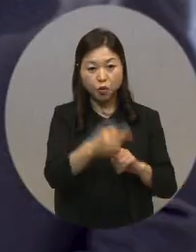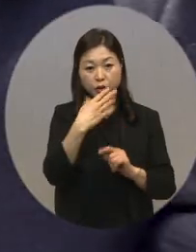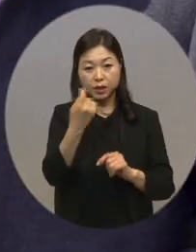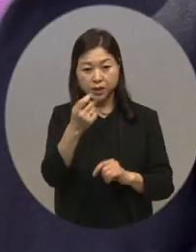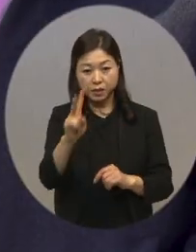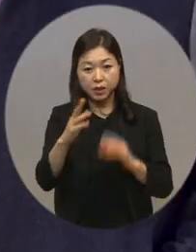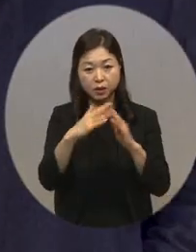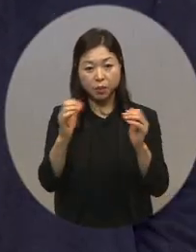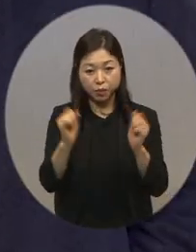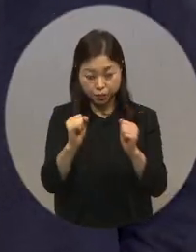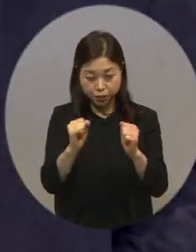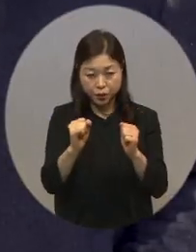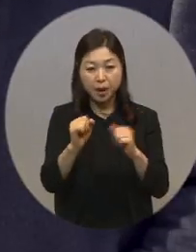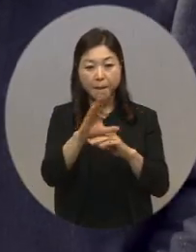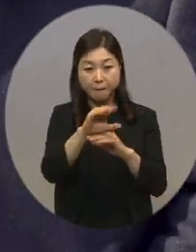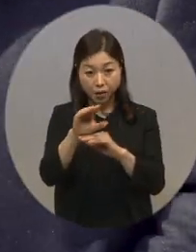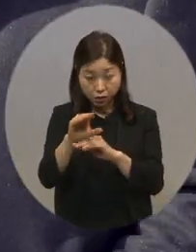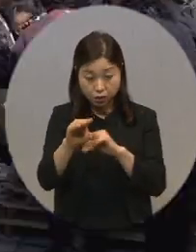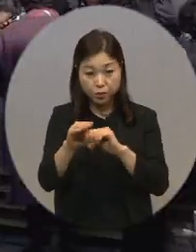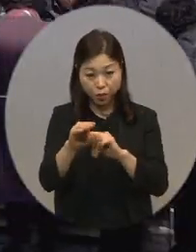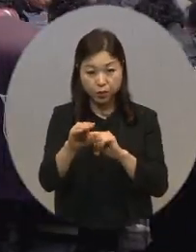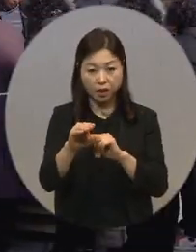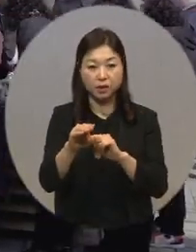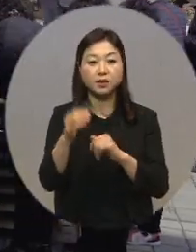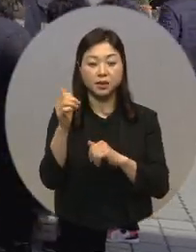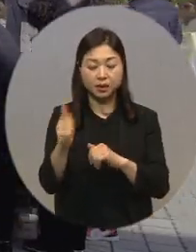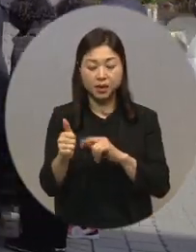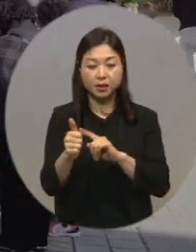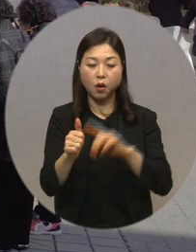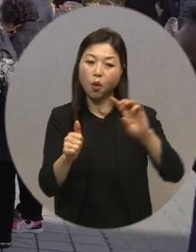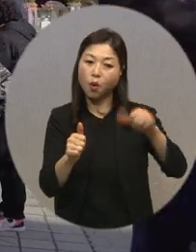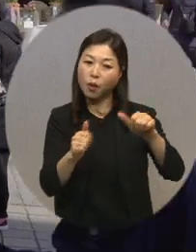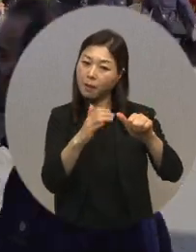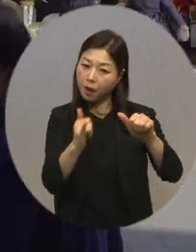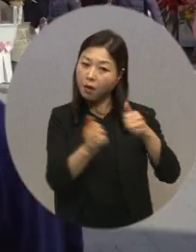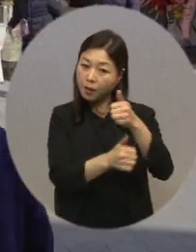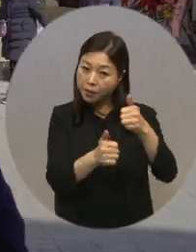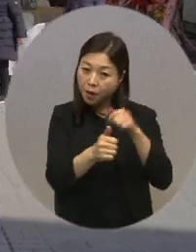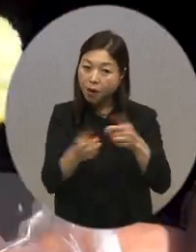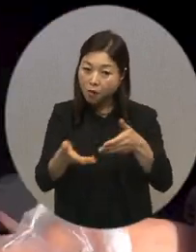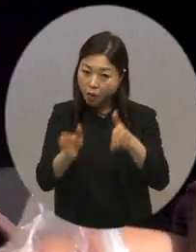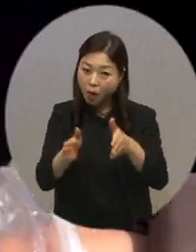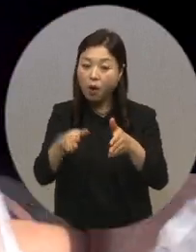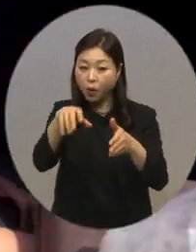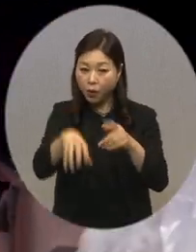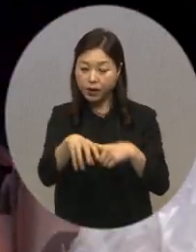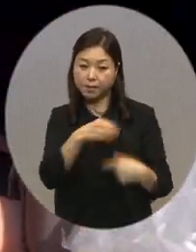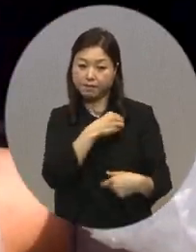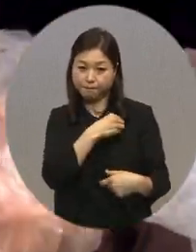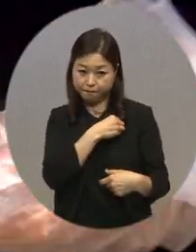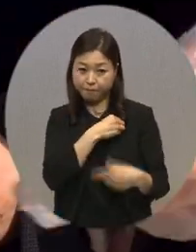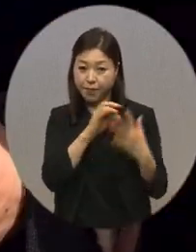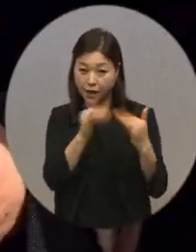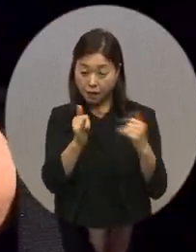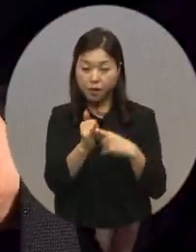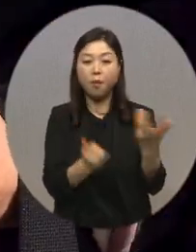등 500여 명의 내외빈 인사들과 임직원 및 향후 회원들이 참석해 재경 김제향후의 친목 행사를 축하해